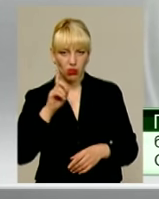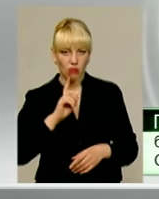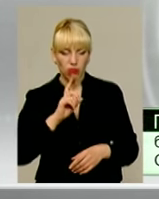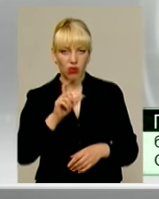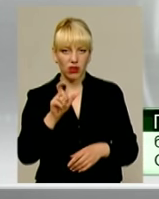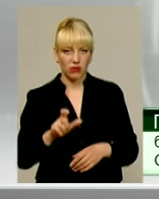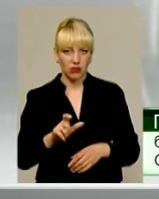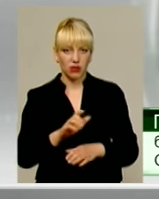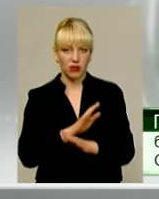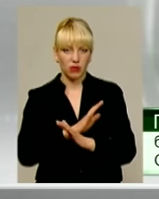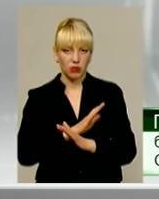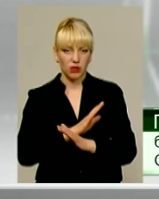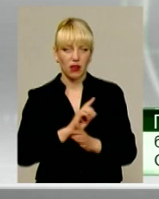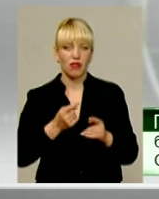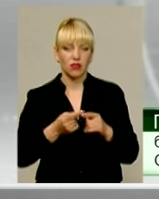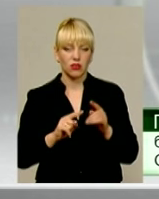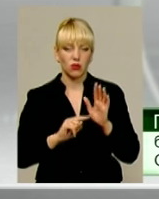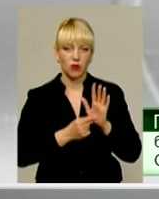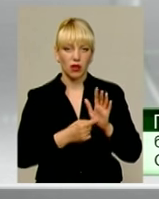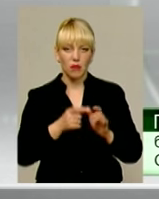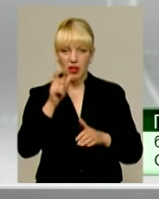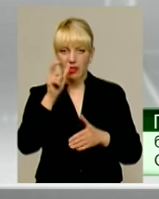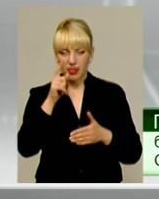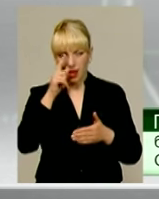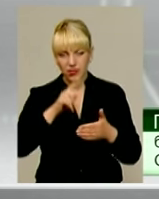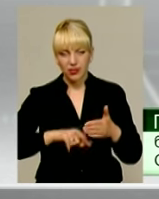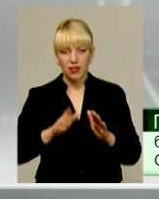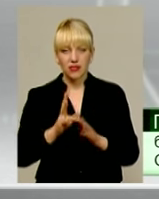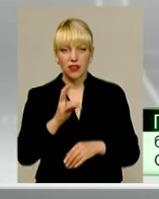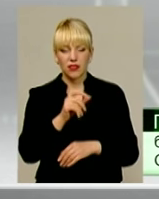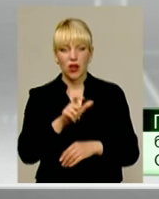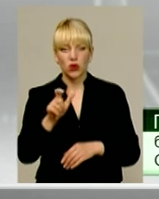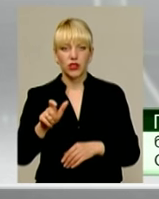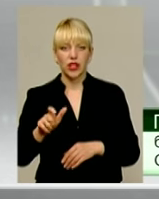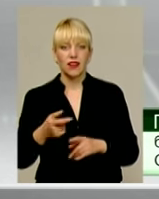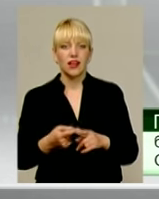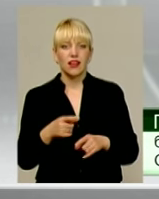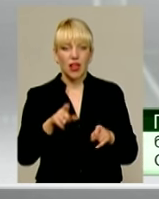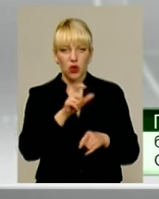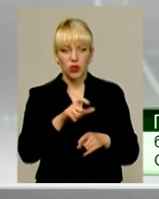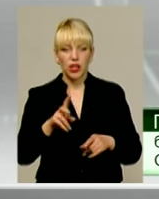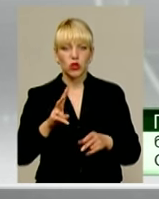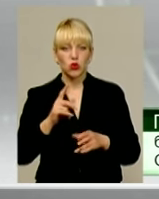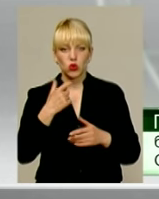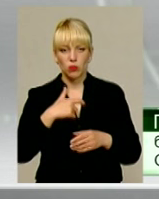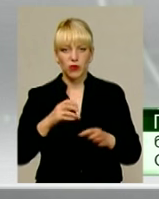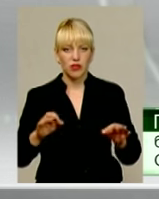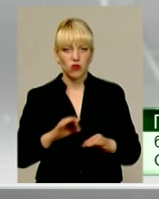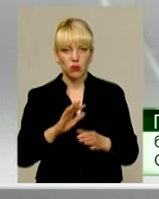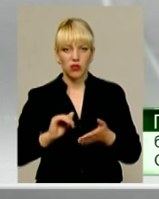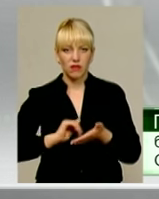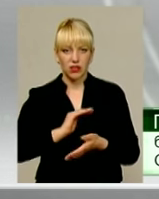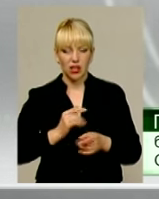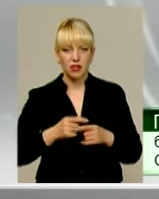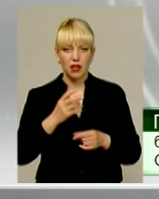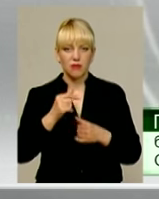Богу душу віддасть. На цьому крапка. Надія на людей, тих людей, які в чому собі не в чого не відказують, в частності на